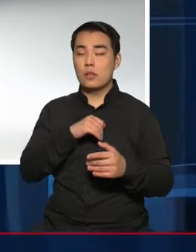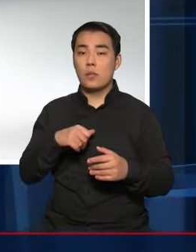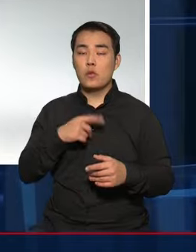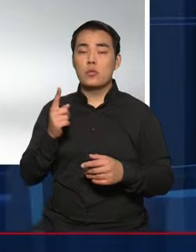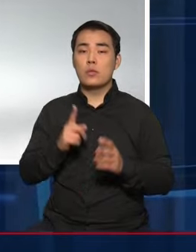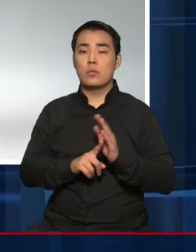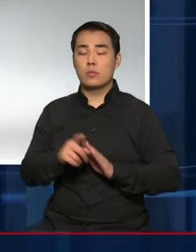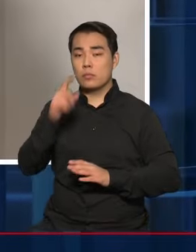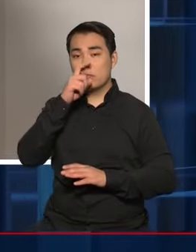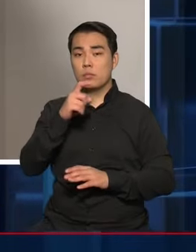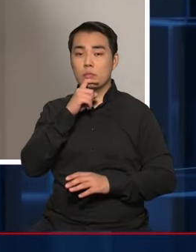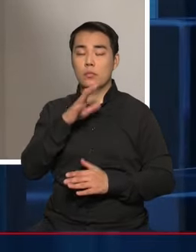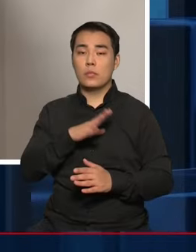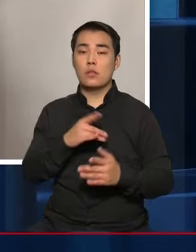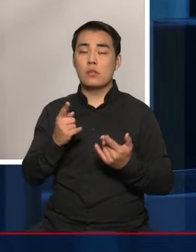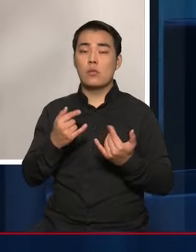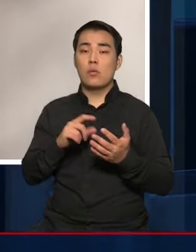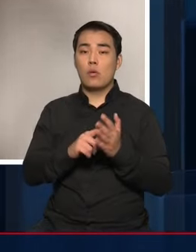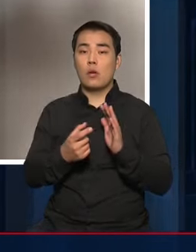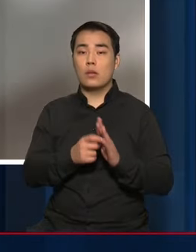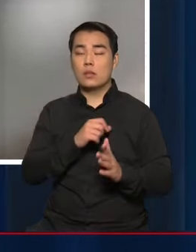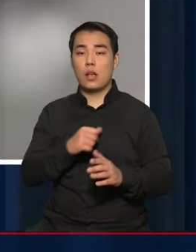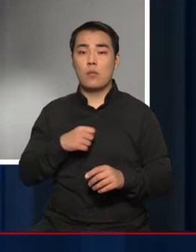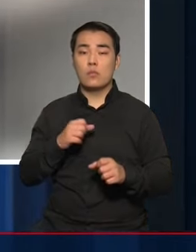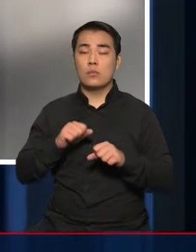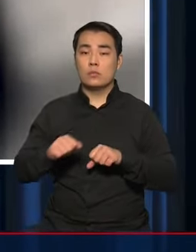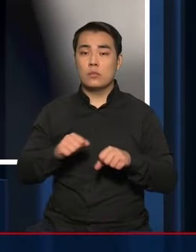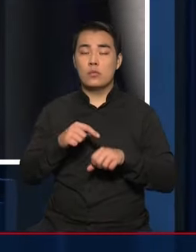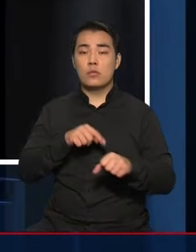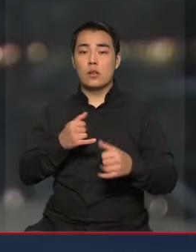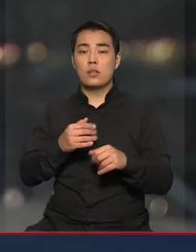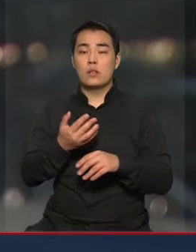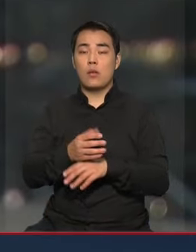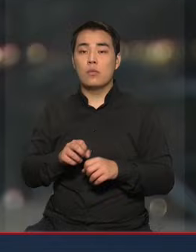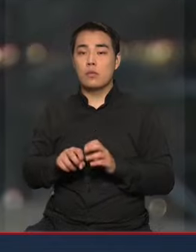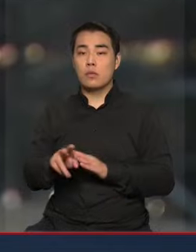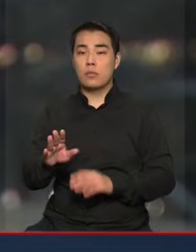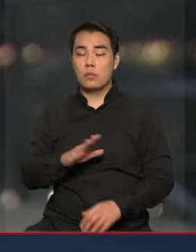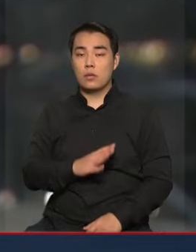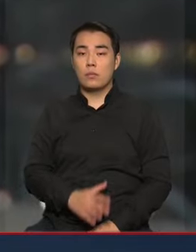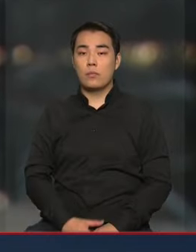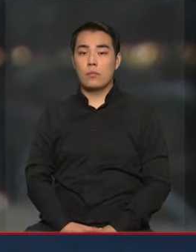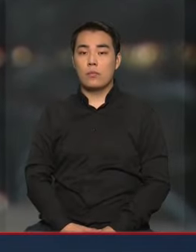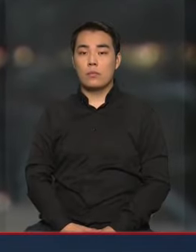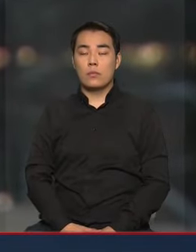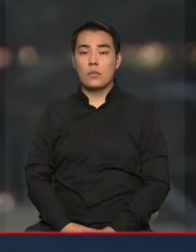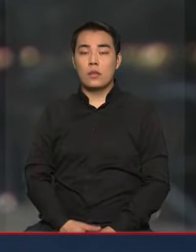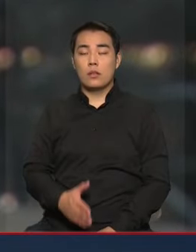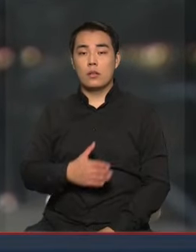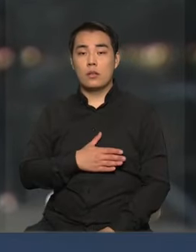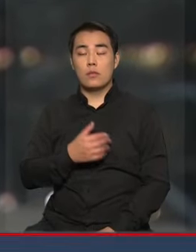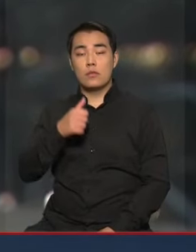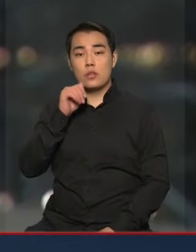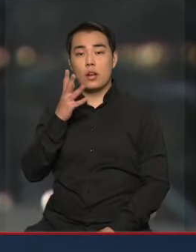не болғанын түсінбеген, бөлмедегі жиһаздардың қозғалғанын сезіп, бірден далаға жүгірген. вообще, в принципе, ночью беспокойно было. Я, в принципе, да,